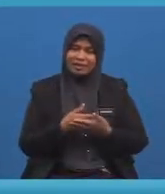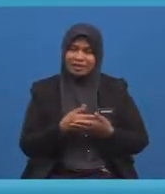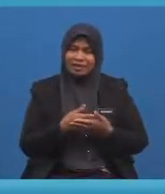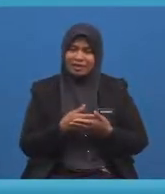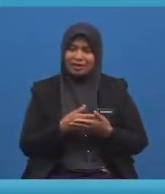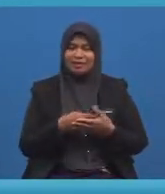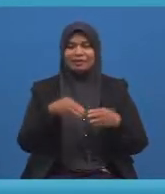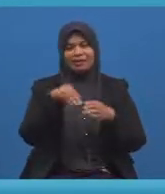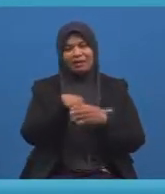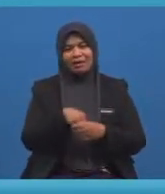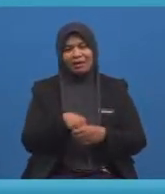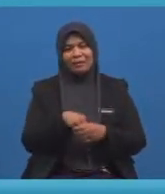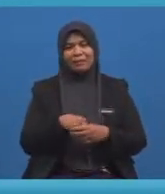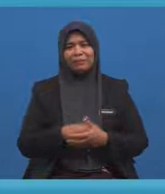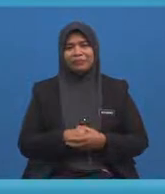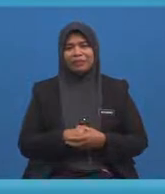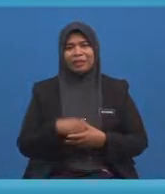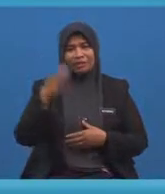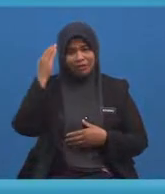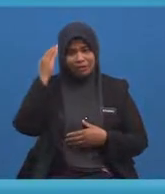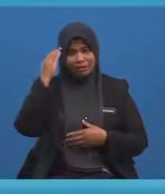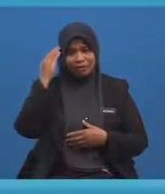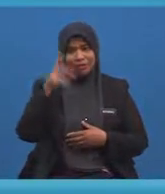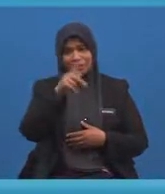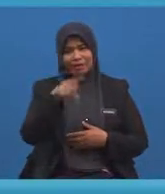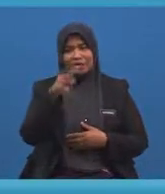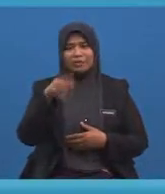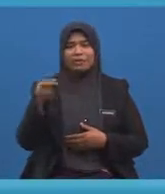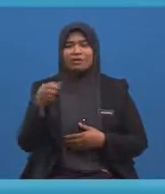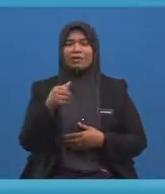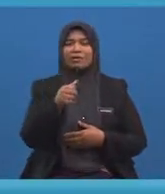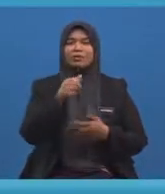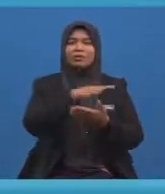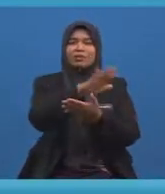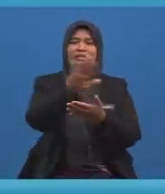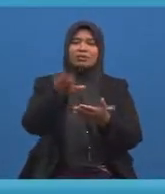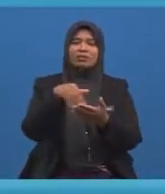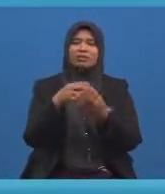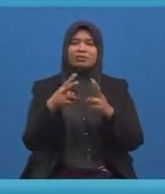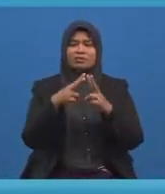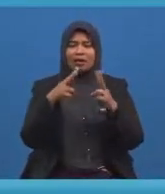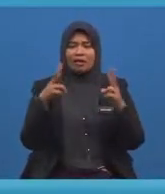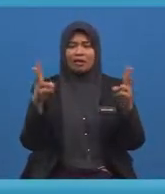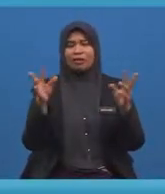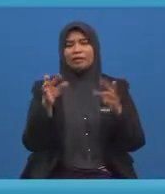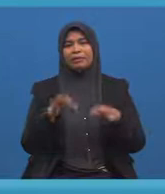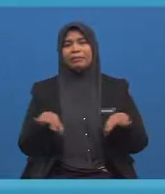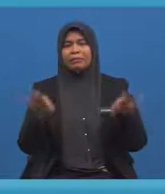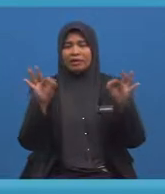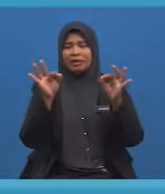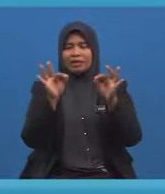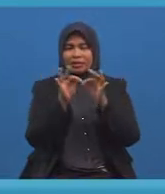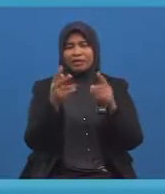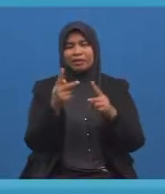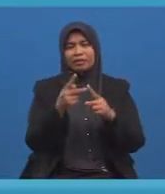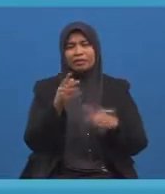dia akan jawab. Tahu tak semua murid-murid di rumah? Kamu semua adalah sangat penting kepada ibu bapa kamu.